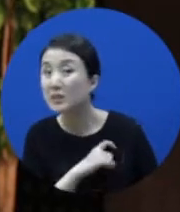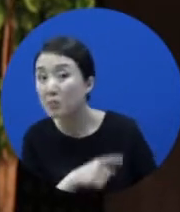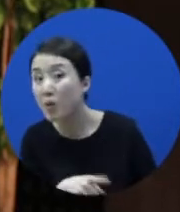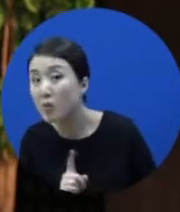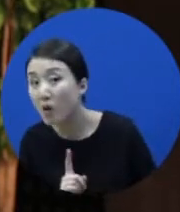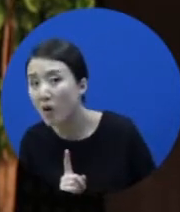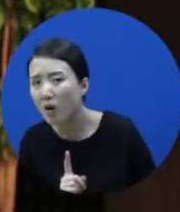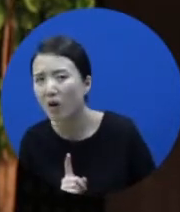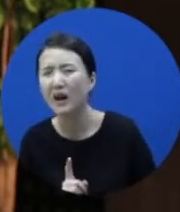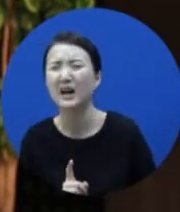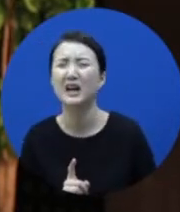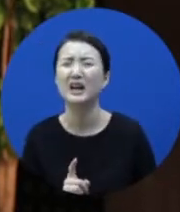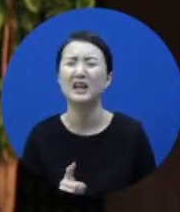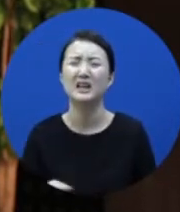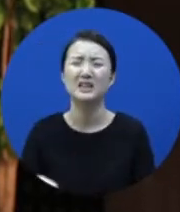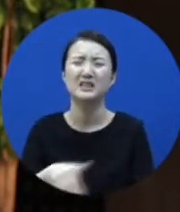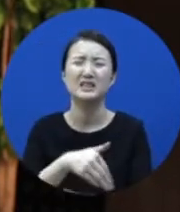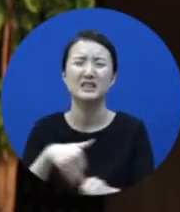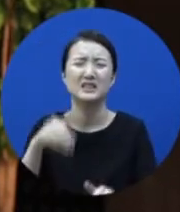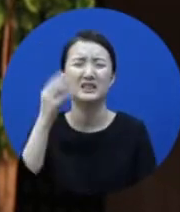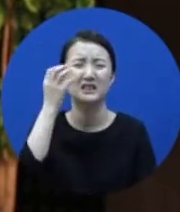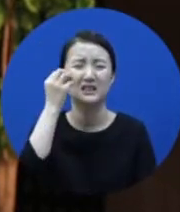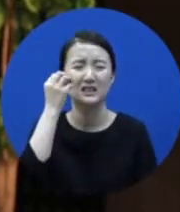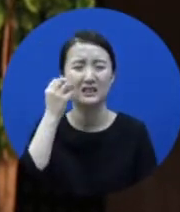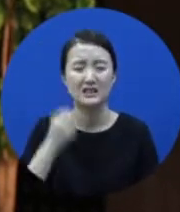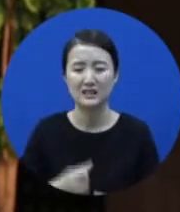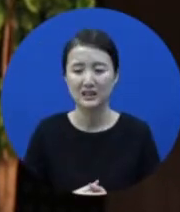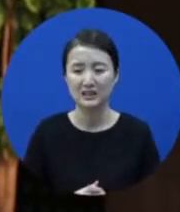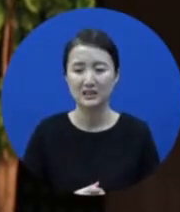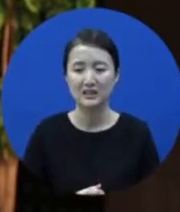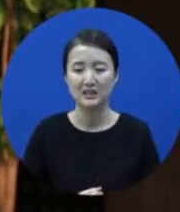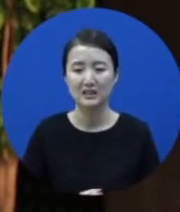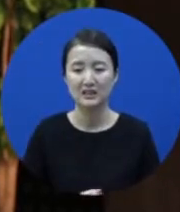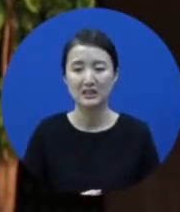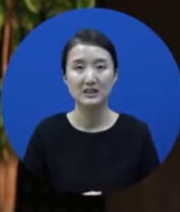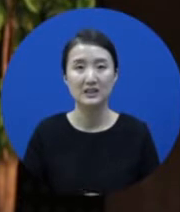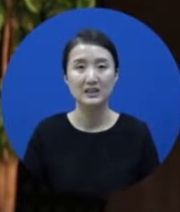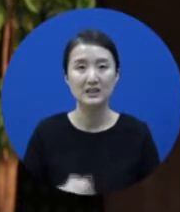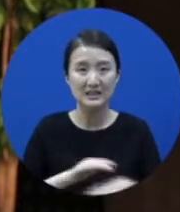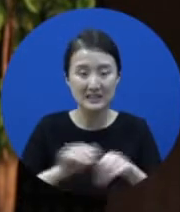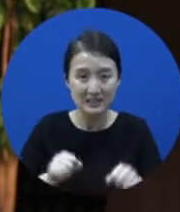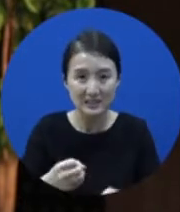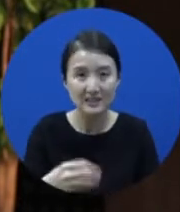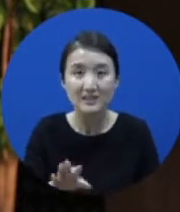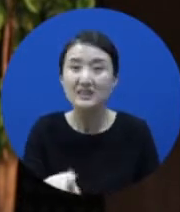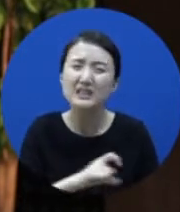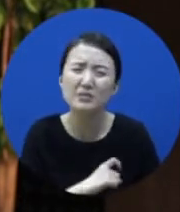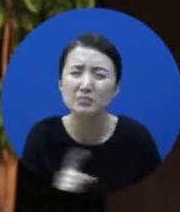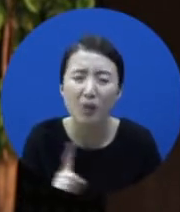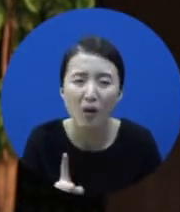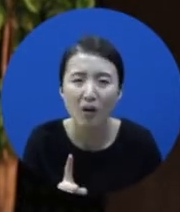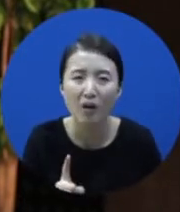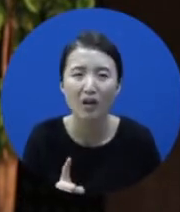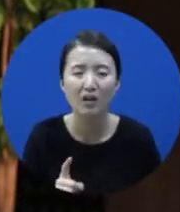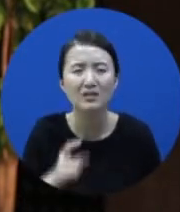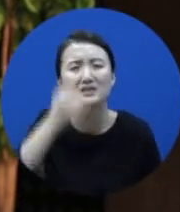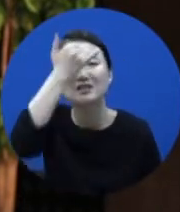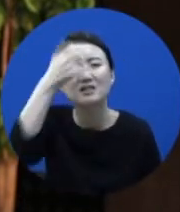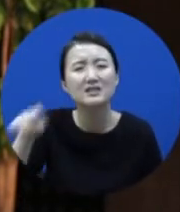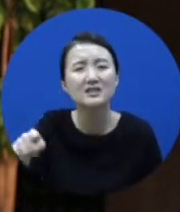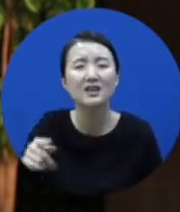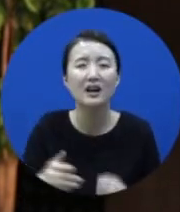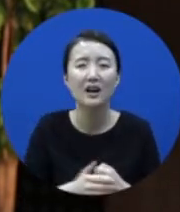뭐래? 이름 뭐래? 이렇게 물어봐요. 그런데 그 사람한테 가서 인사했는데 이름이 뭐라 그러셨어요? 신뢰가 돼서 또 못